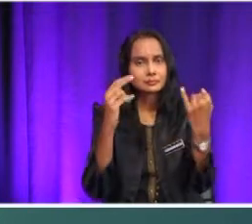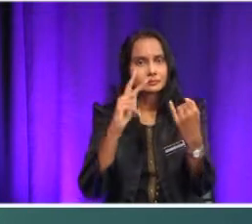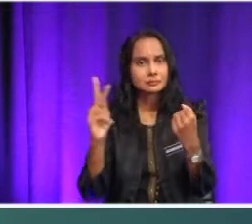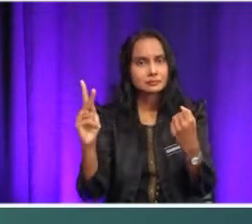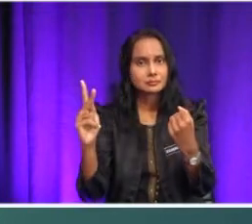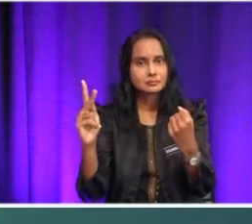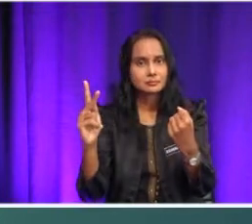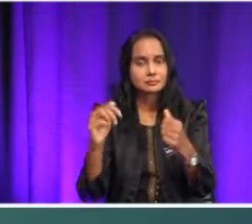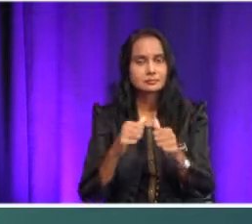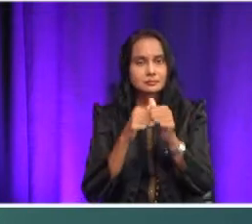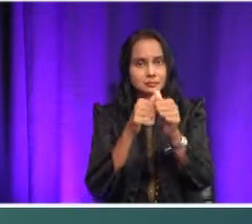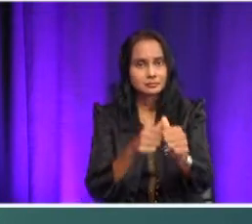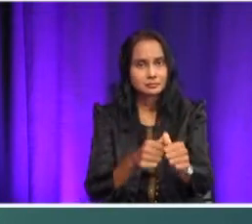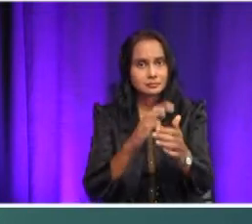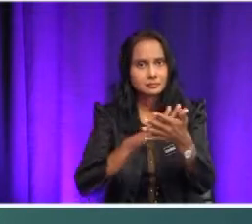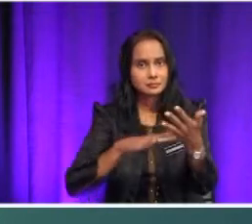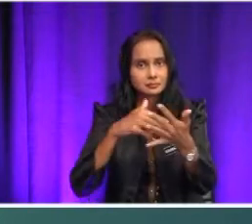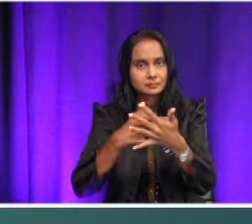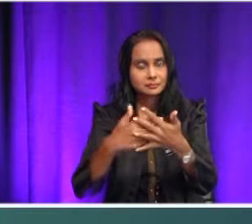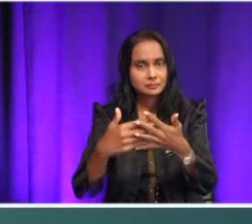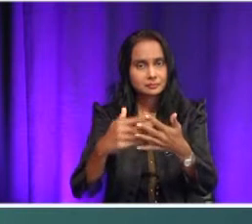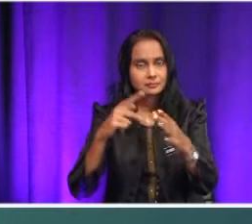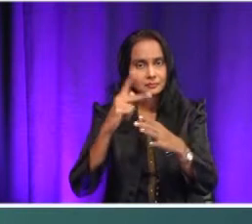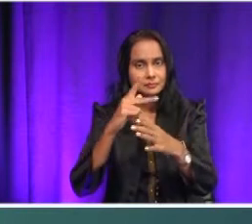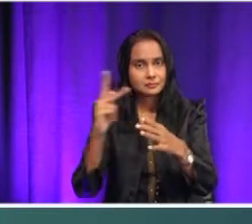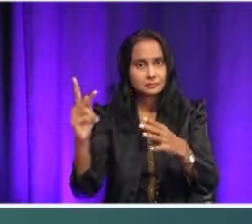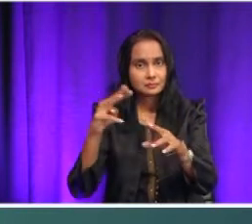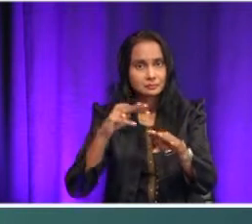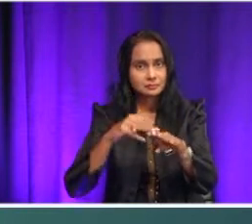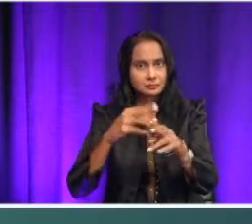berdasarkan kepada jadwal pengeluaran jangka pendek